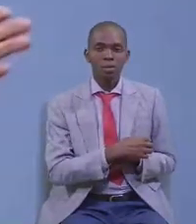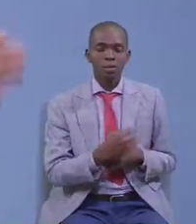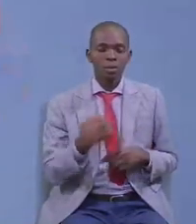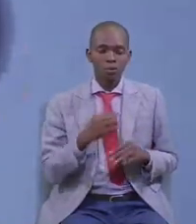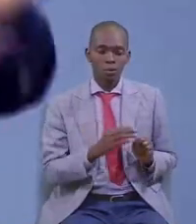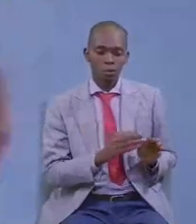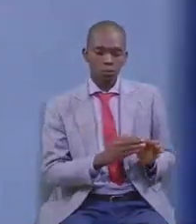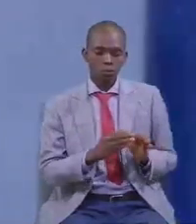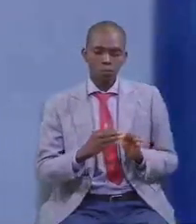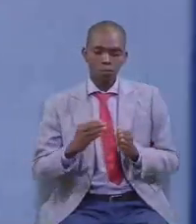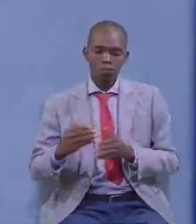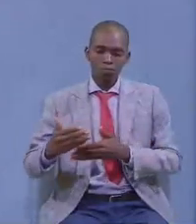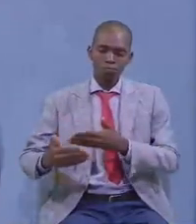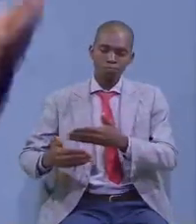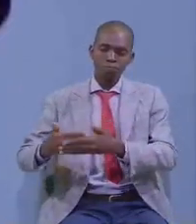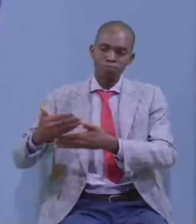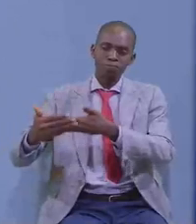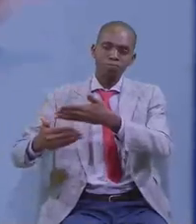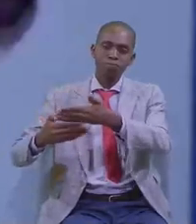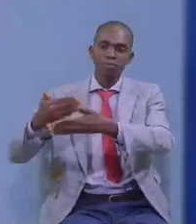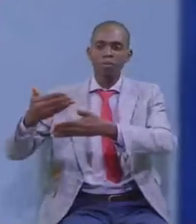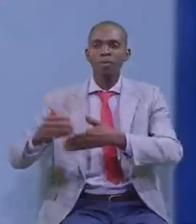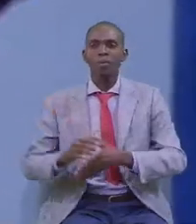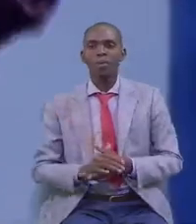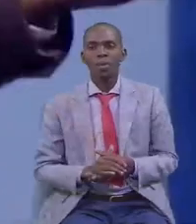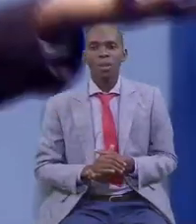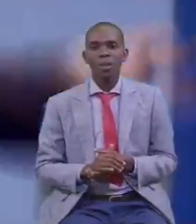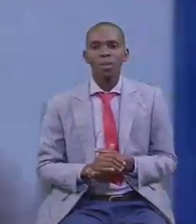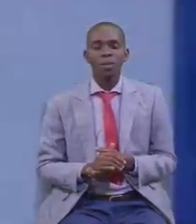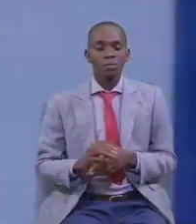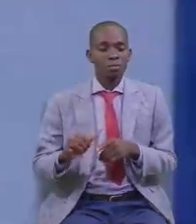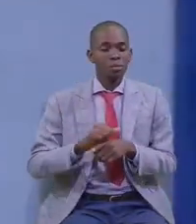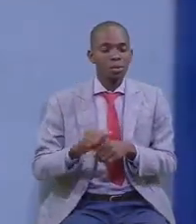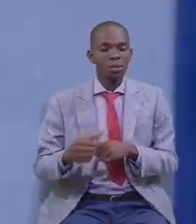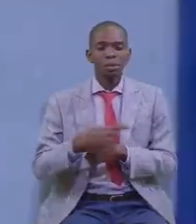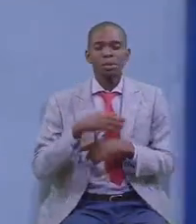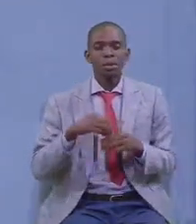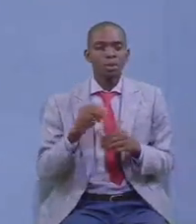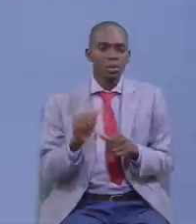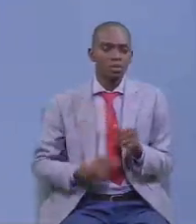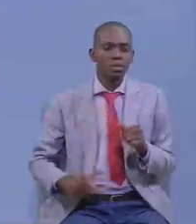Et cela continue. Et cela, chaque jour dans nos vies.